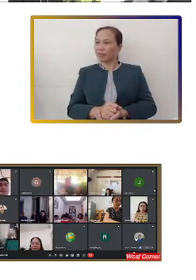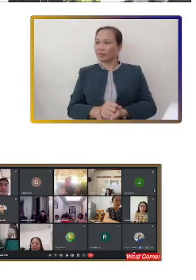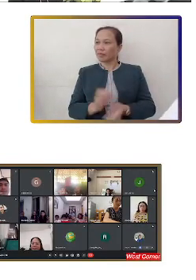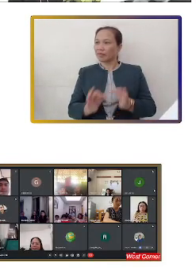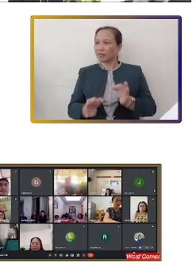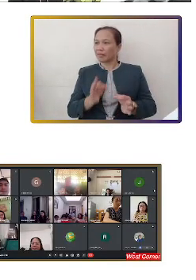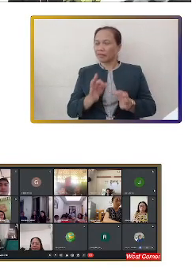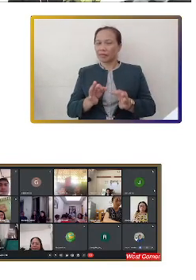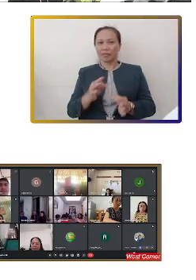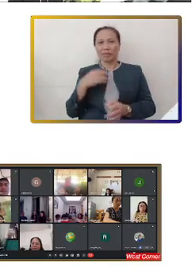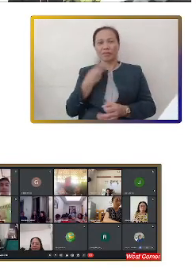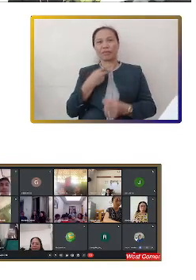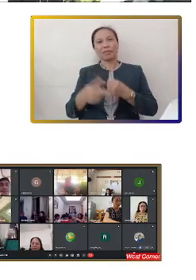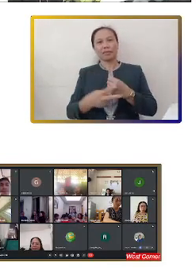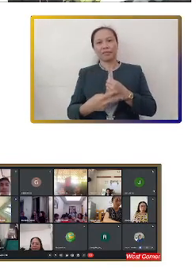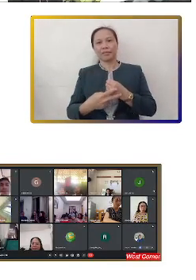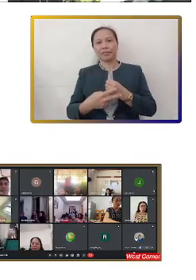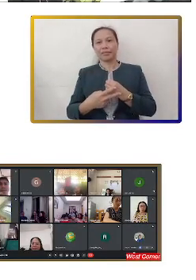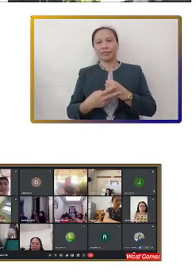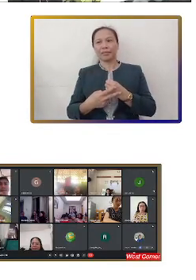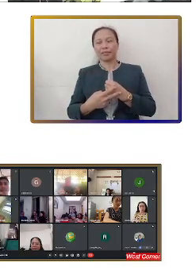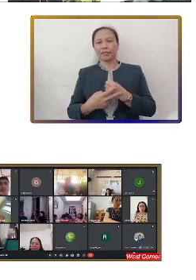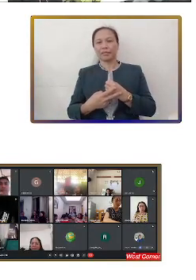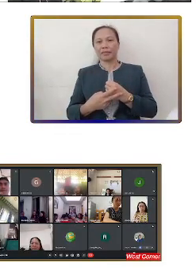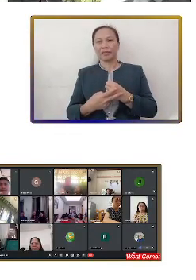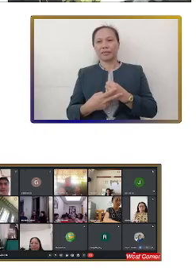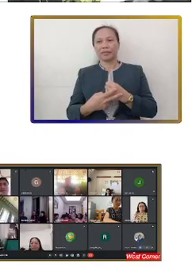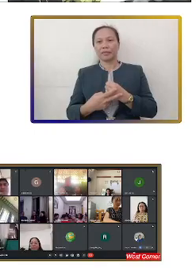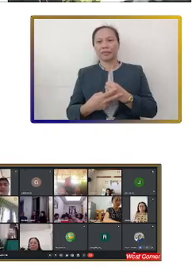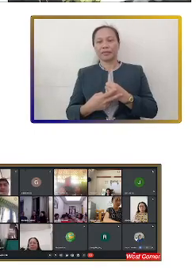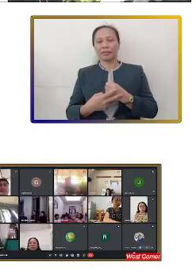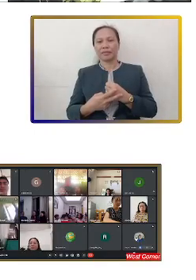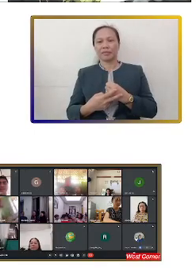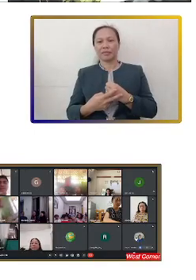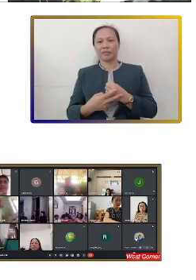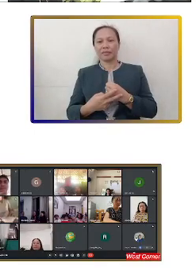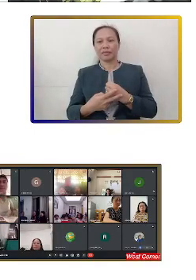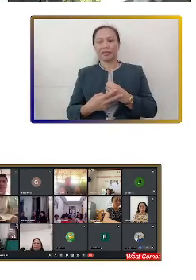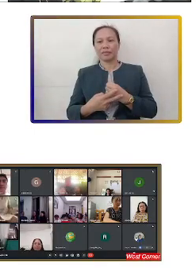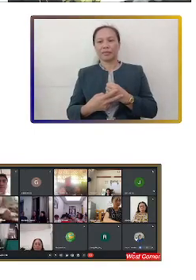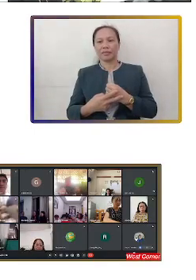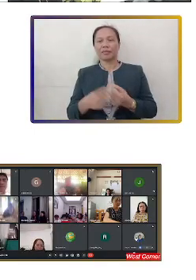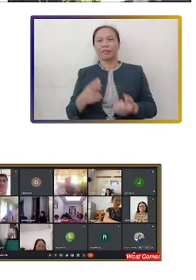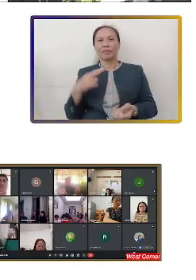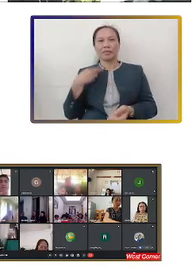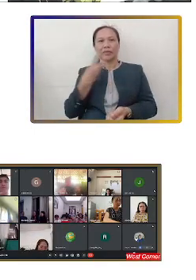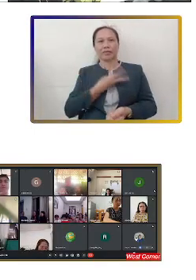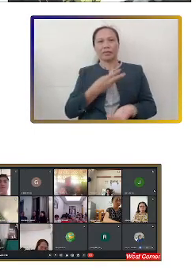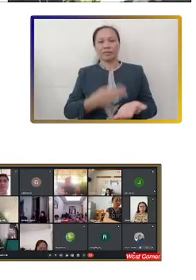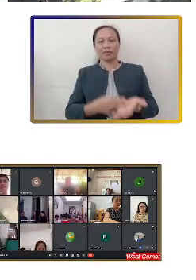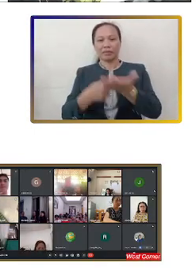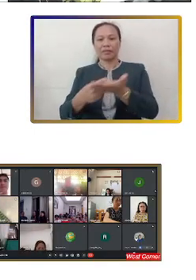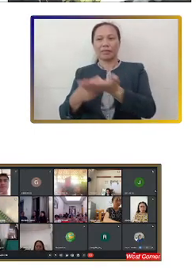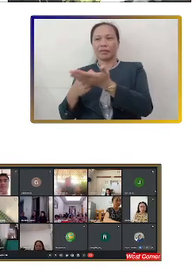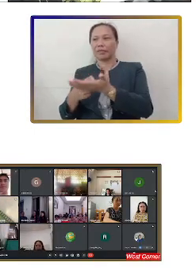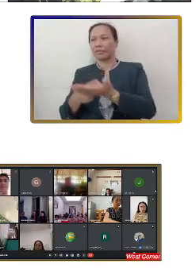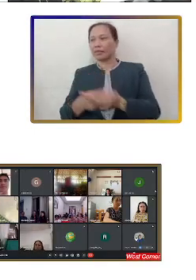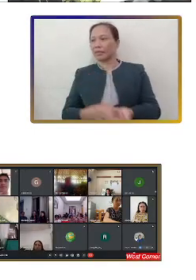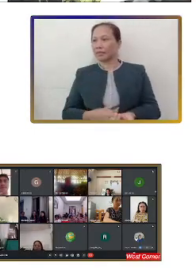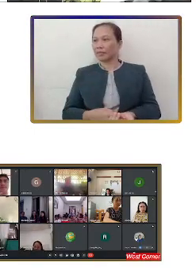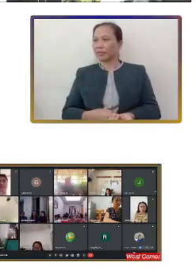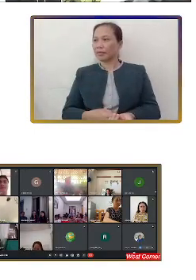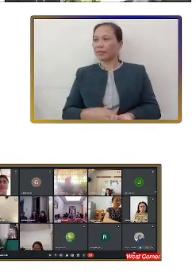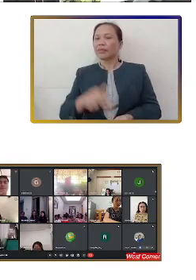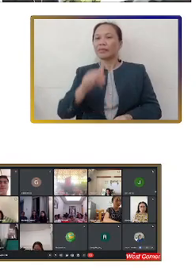kinakailangang i-preserve, no, eh tayong lahat ay magtutulong-tulong. Nakuha niyo po,